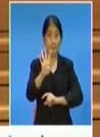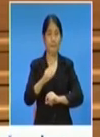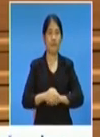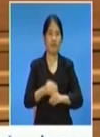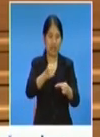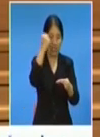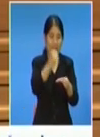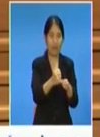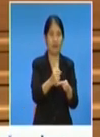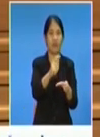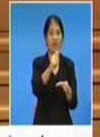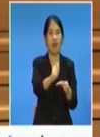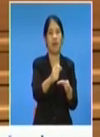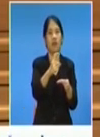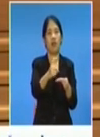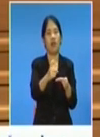ที่ดีใจคนละเรื่องฮะ